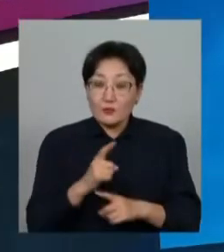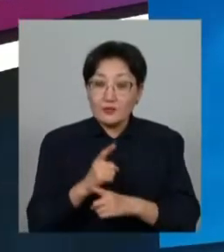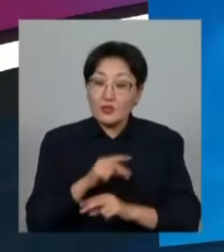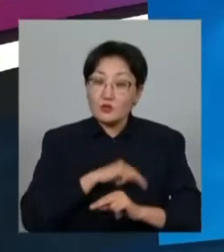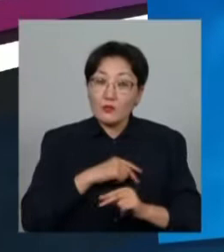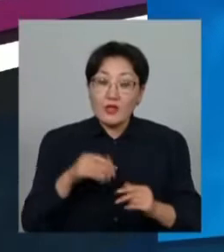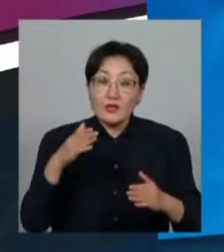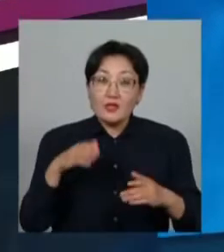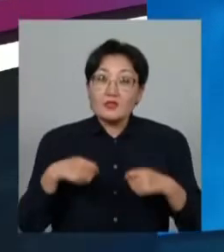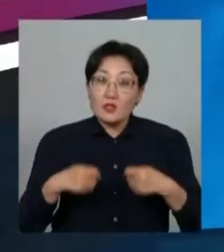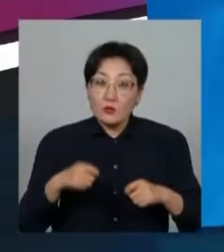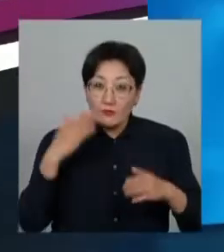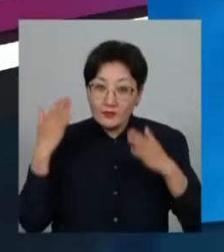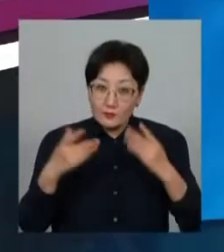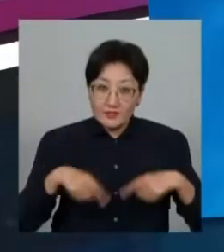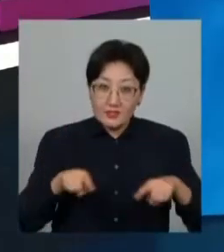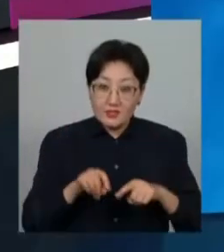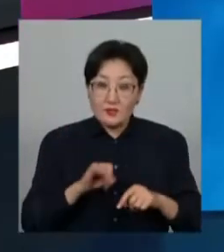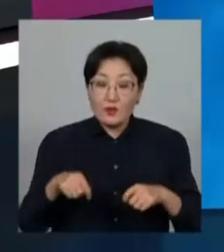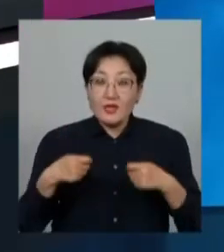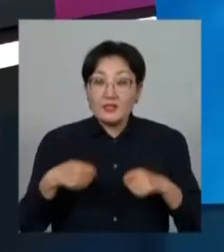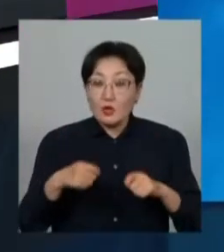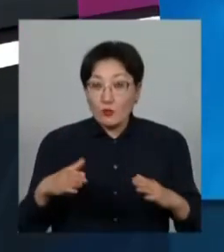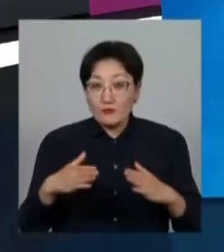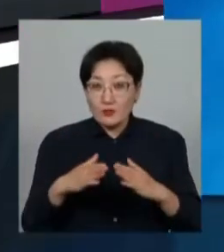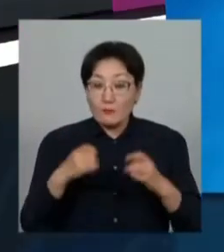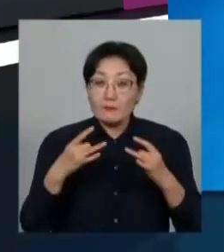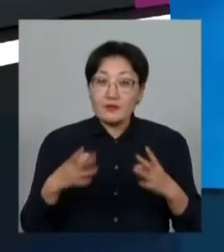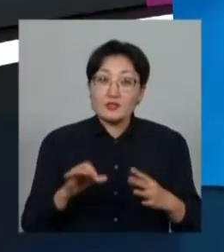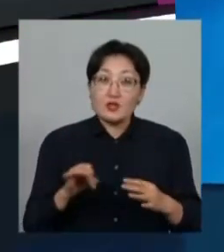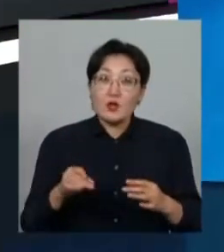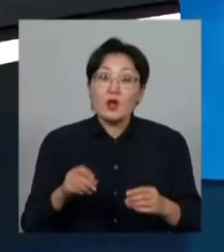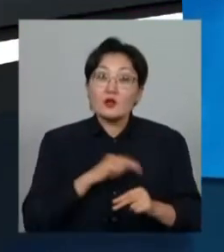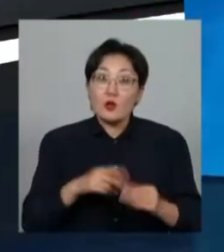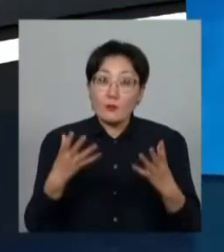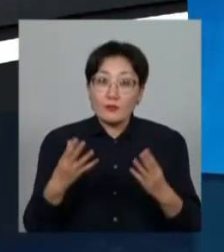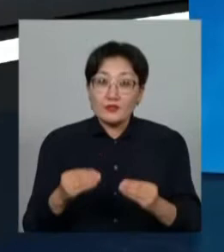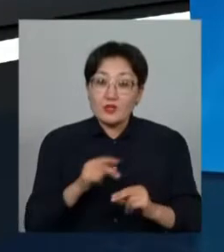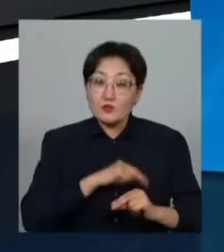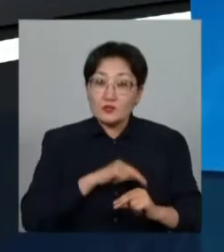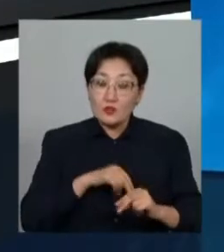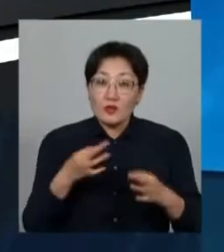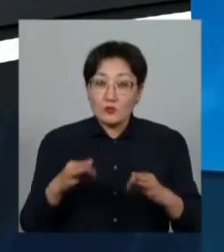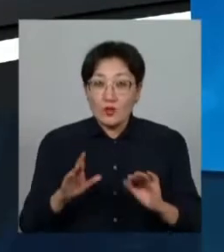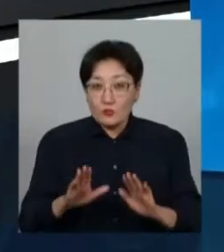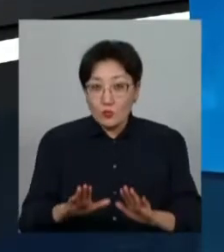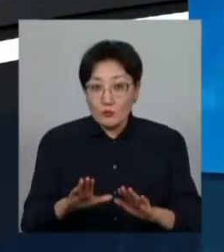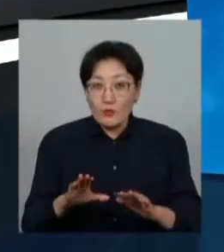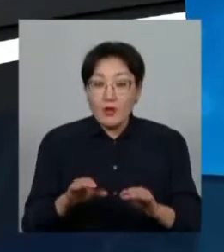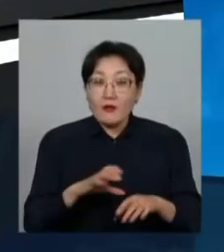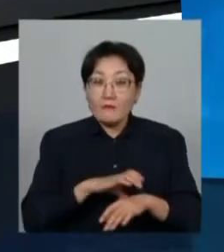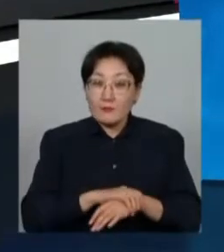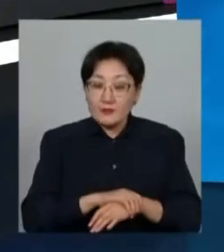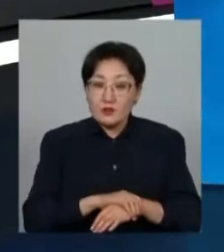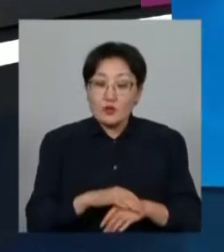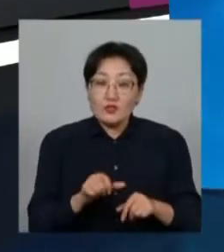работа торгово-развлекательных центров и торговых домов. В праздничные и будние дни их деятельность будет разрешена только в определенные